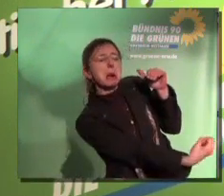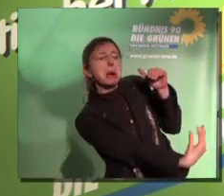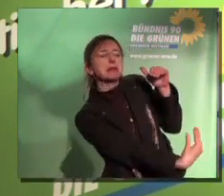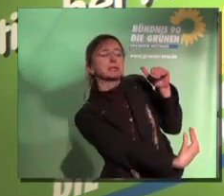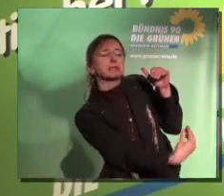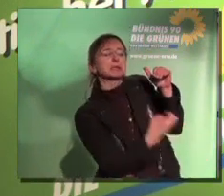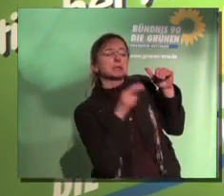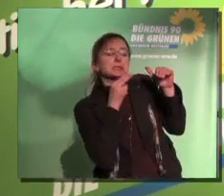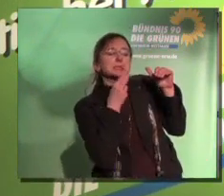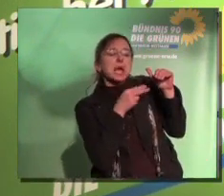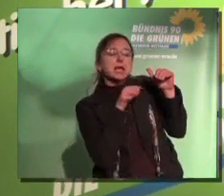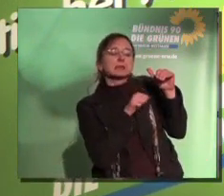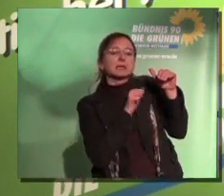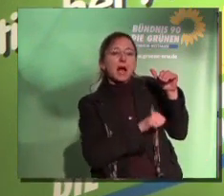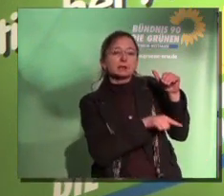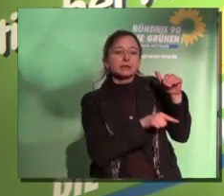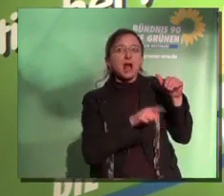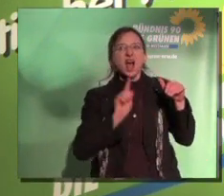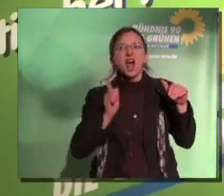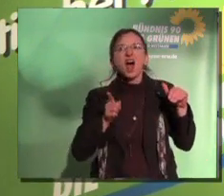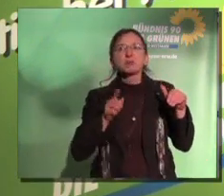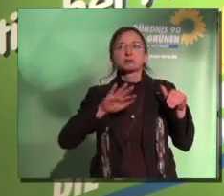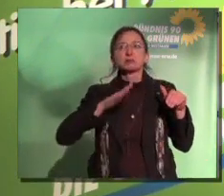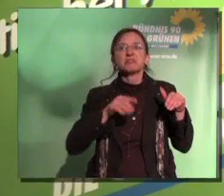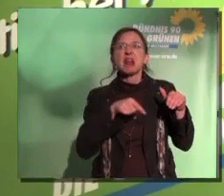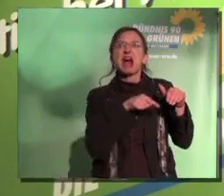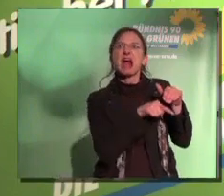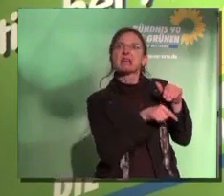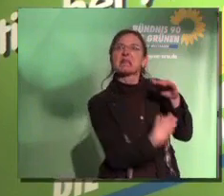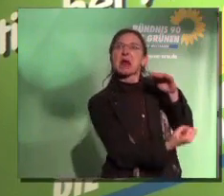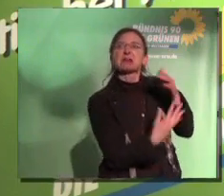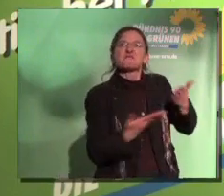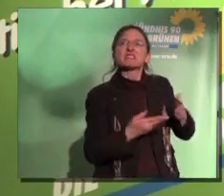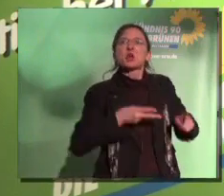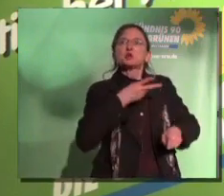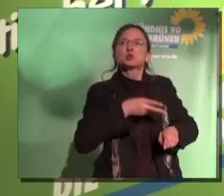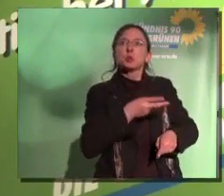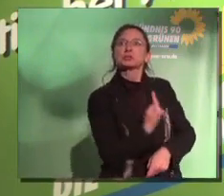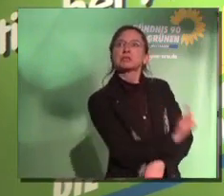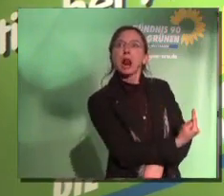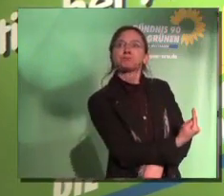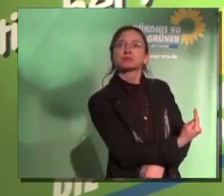es könnte auch der Zug sein. Und da muss ich sagen, hi, welche Perspektive?